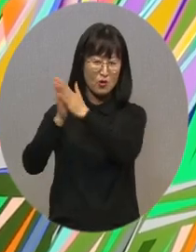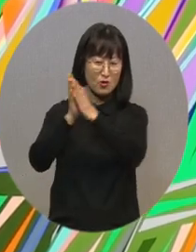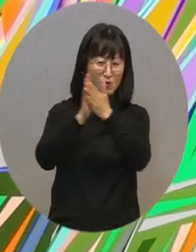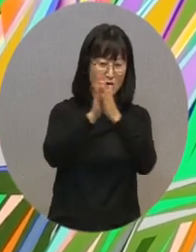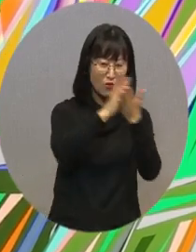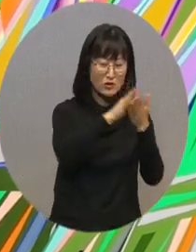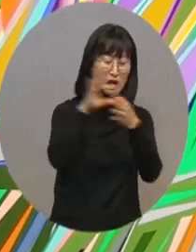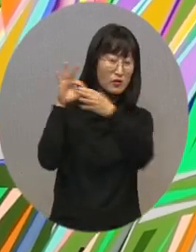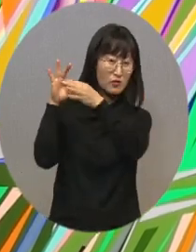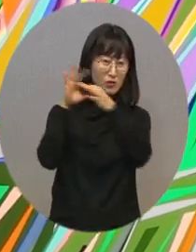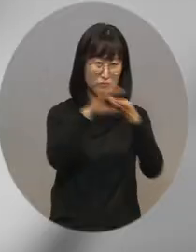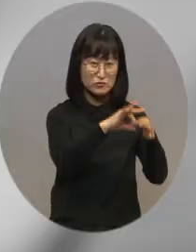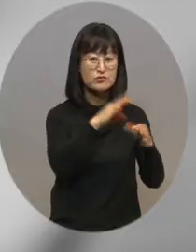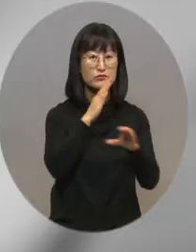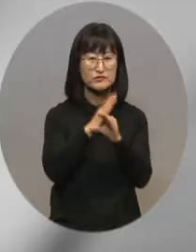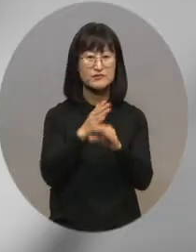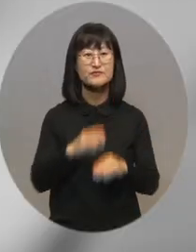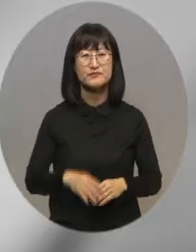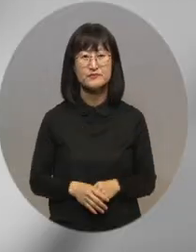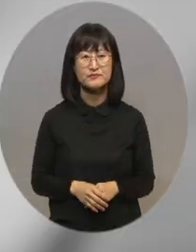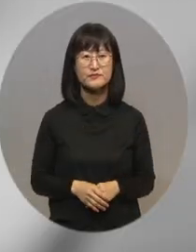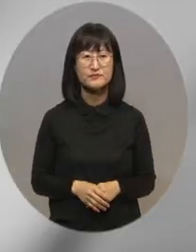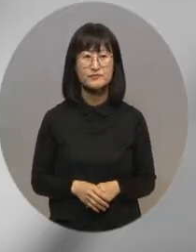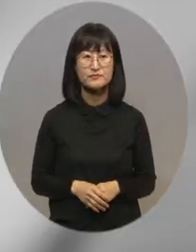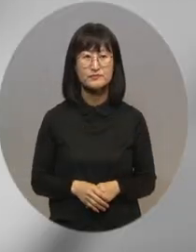진행 중이라고 합니다.